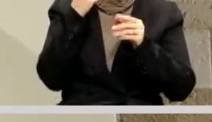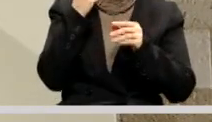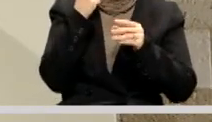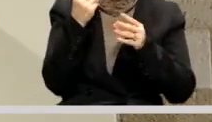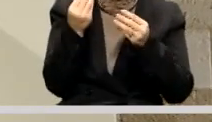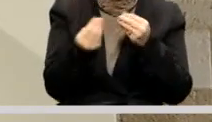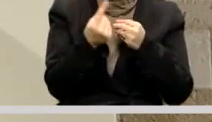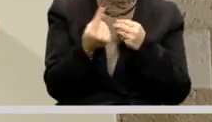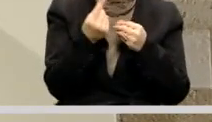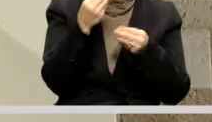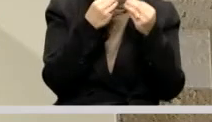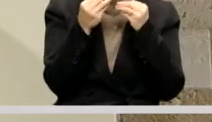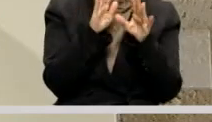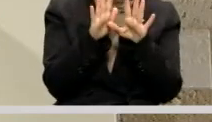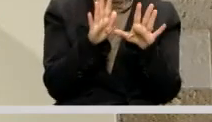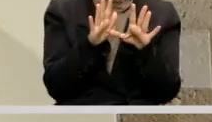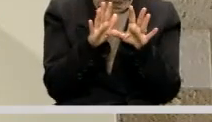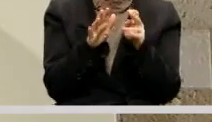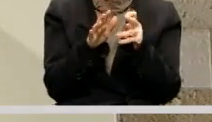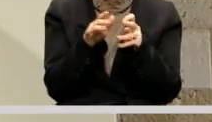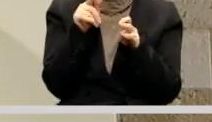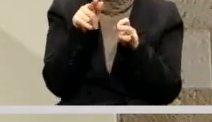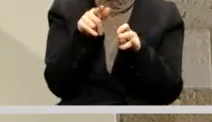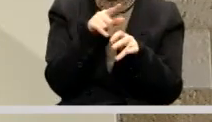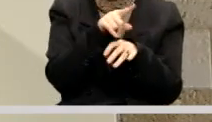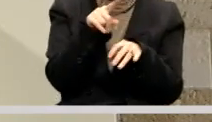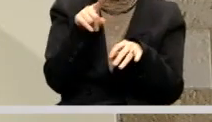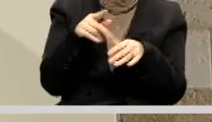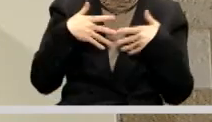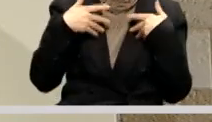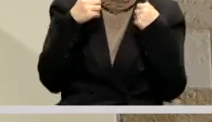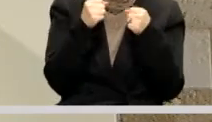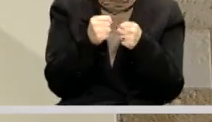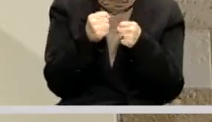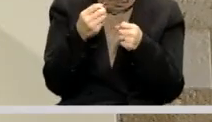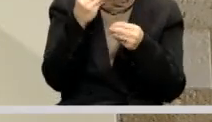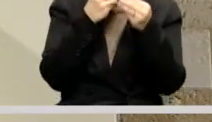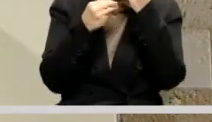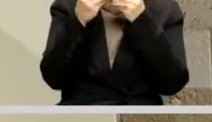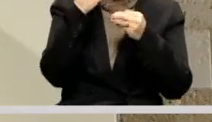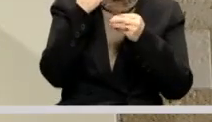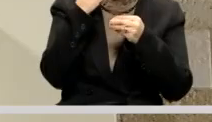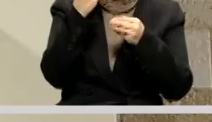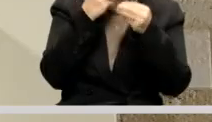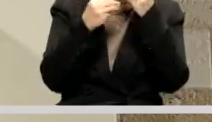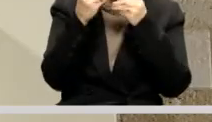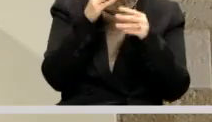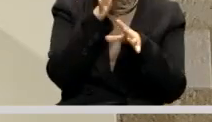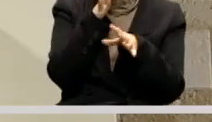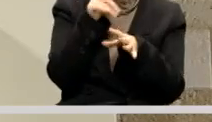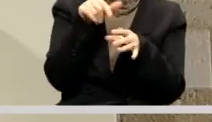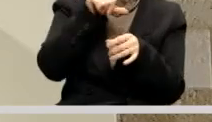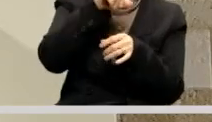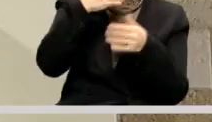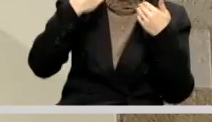artıyorsa açlık insülini artıyordur. Ve siz orada sağlıklı bir besinle tüketseniz vücudunuzun yağlanması artacaktır. Böyle de karmaşık